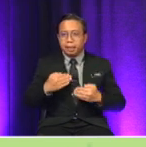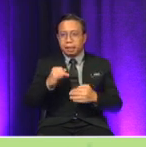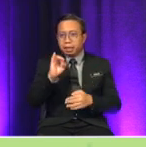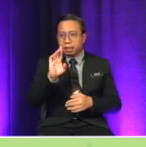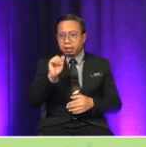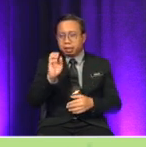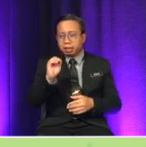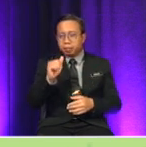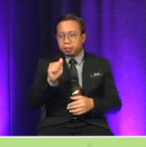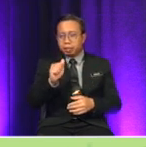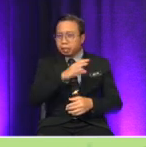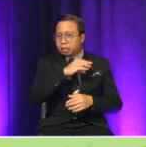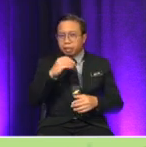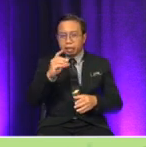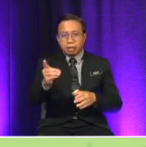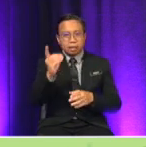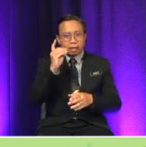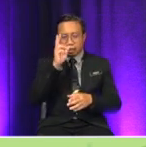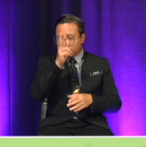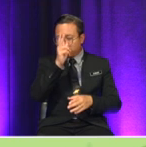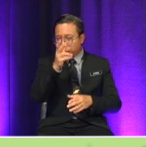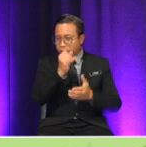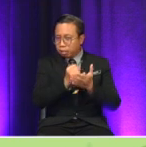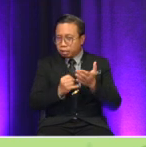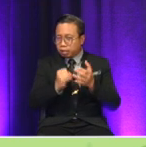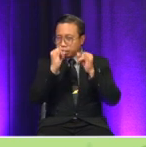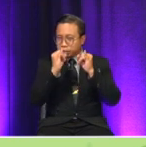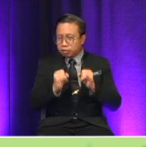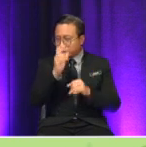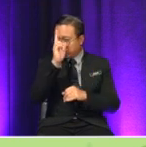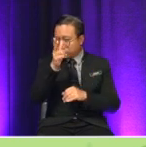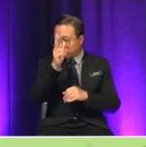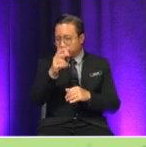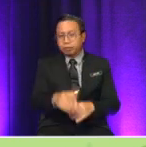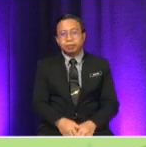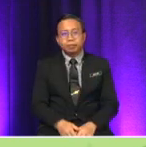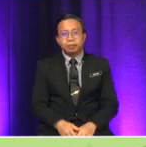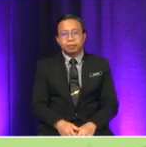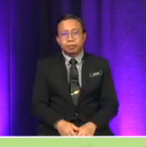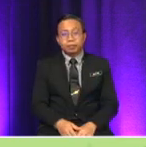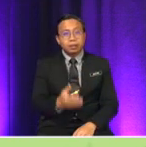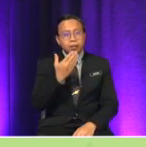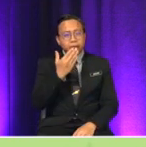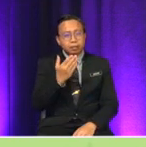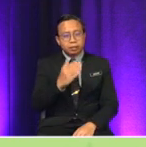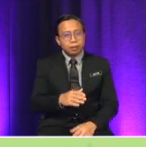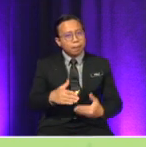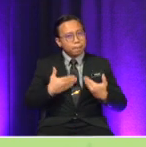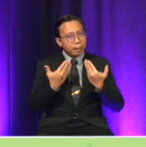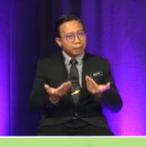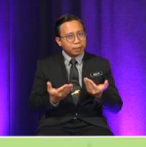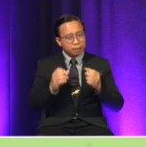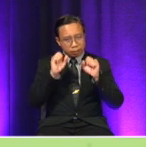daya kreativiti untuk melahirkan insan yang kreatif dan mempunyai daya ekspresi. Okey, terima kasih Lisa. Baik, bagaimana Lisa